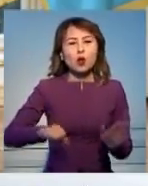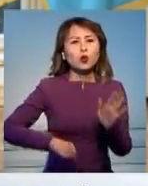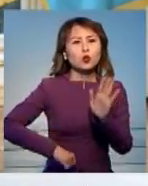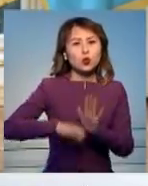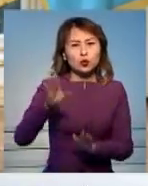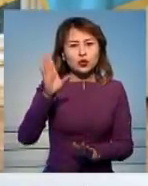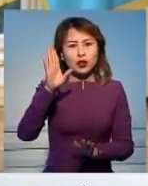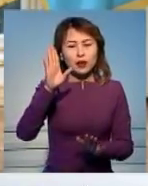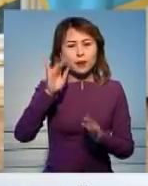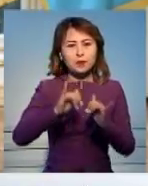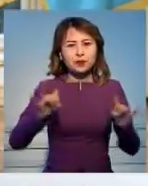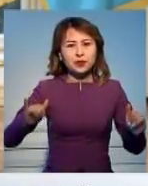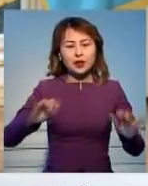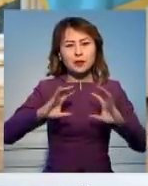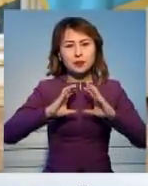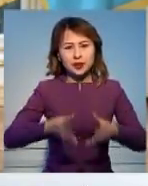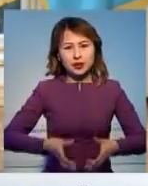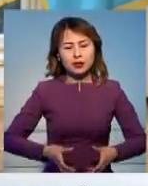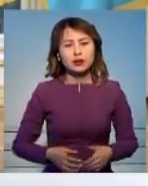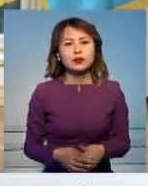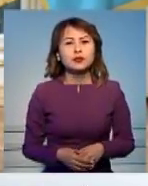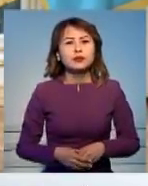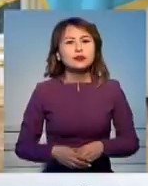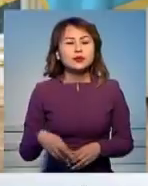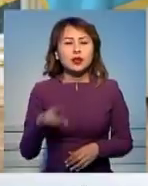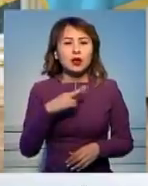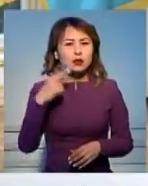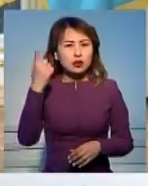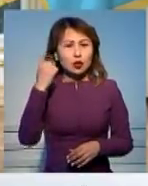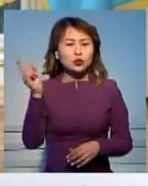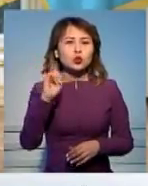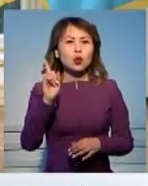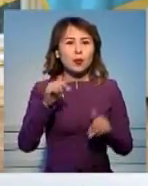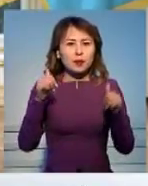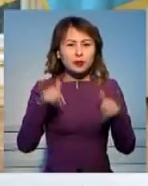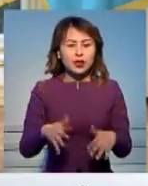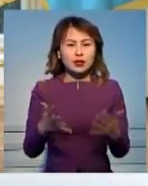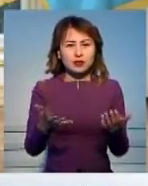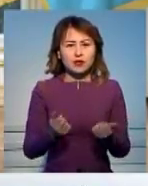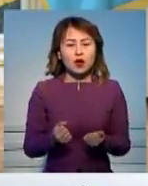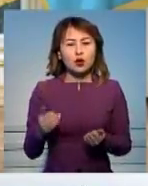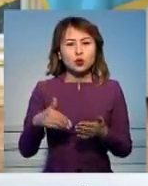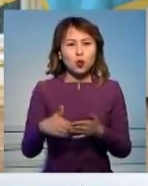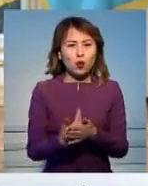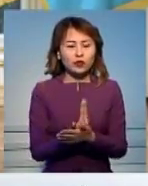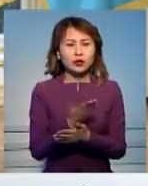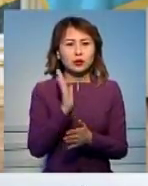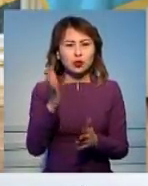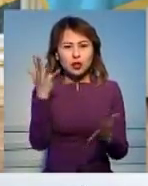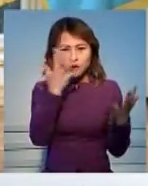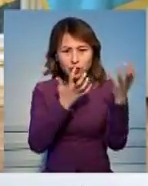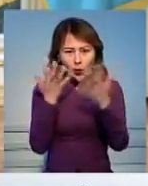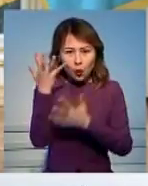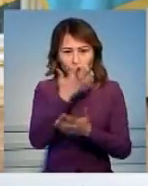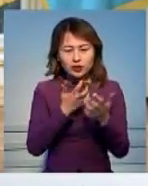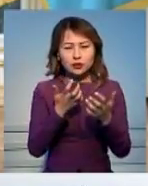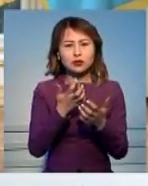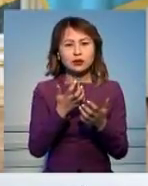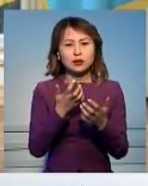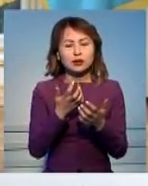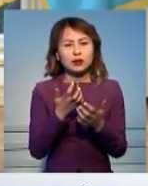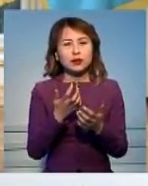стран мира. Это наша цель. Уверен, принятие закона станет новым серьезным стимулом